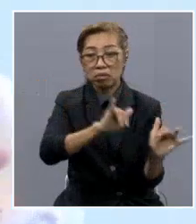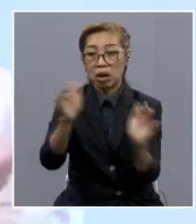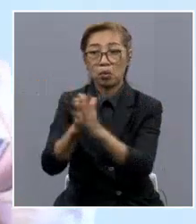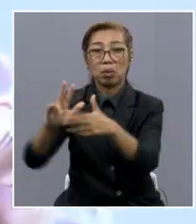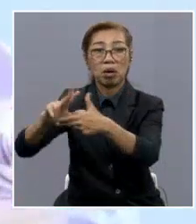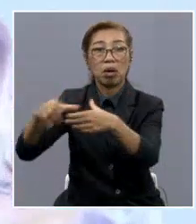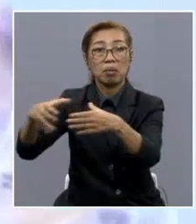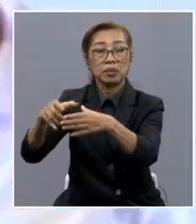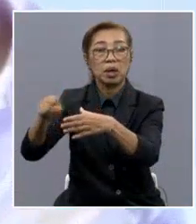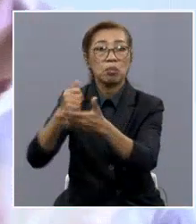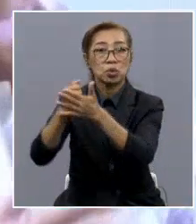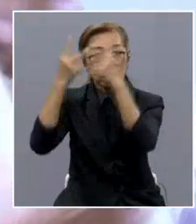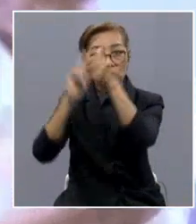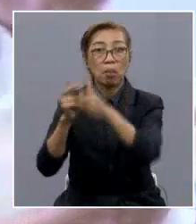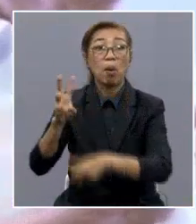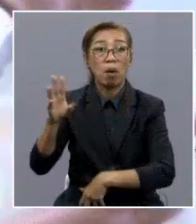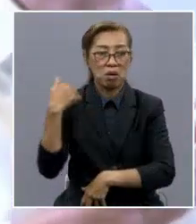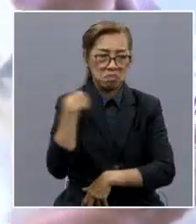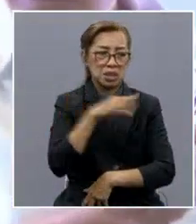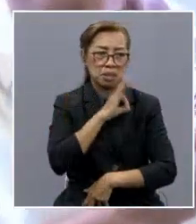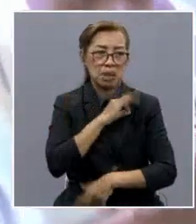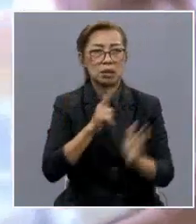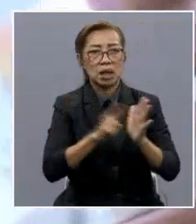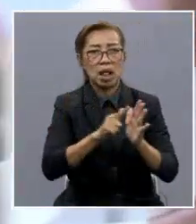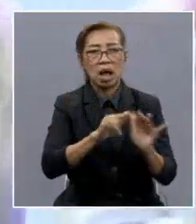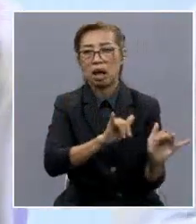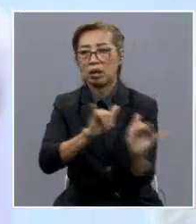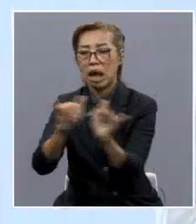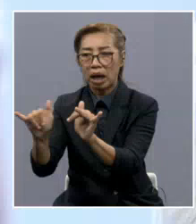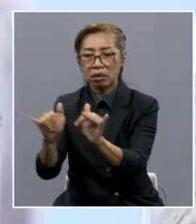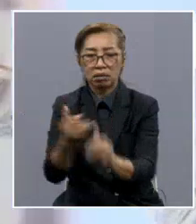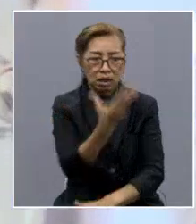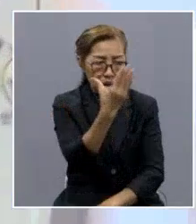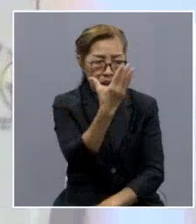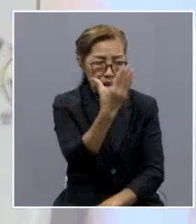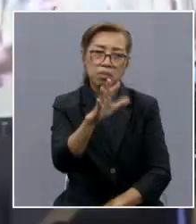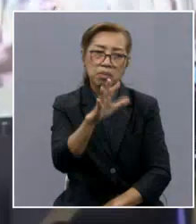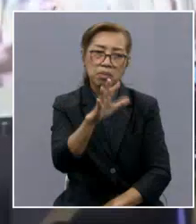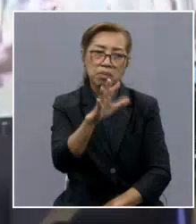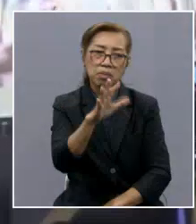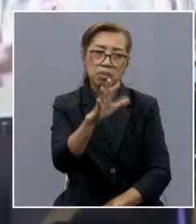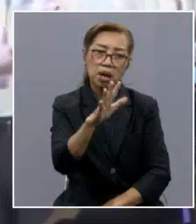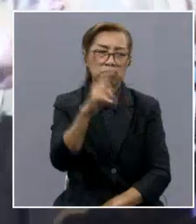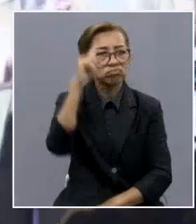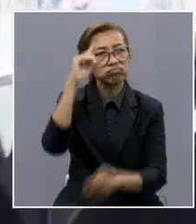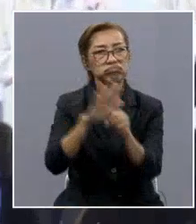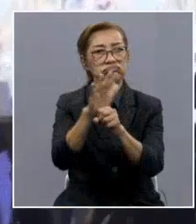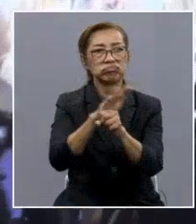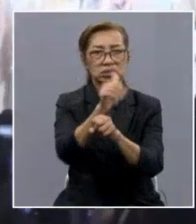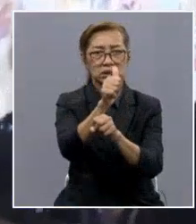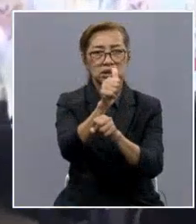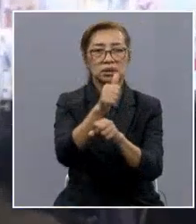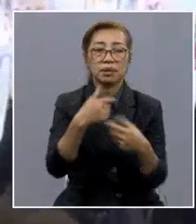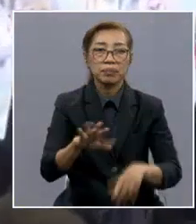ลุงป้อมที่เหลืออยู่เนี่ยก็เหลืออยู่ประมาณสัก 10-15 ที่นั่งก็ไม่มากไม่น้อยเกินไปไซส์กำลังดีเลยคุณกฤษ